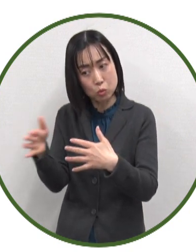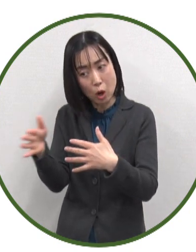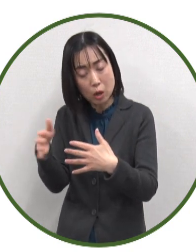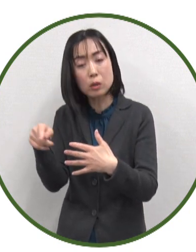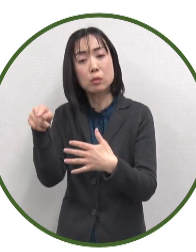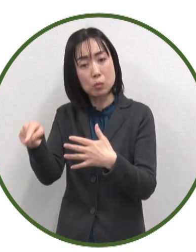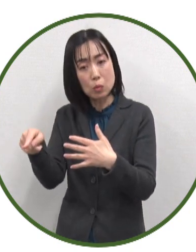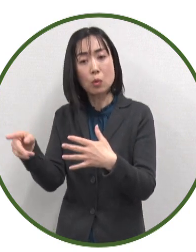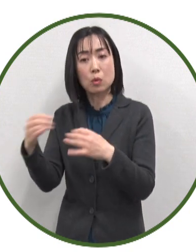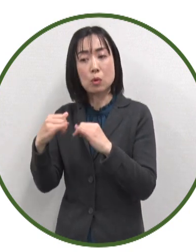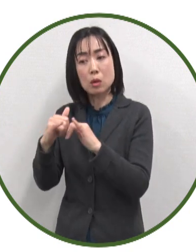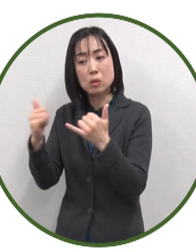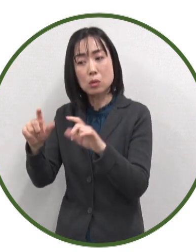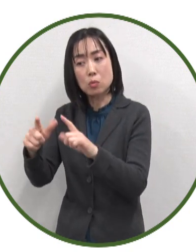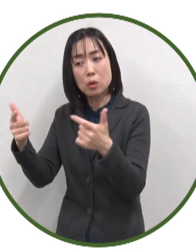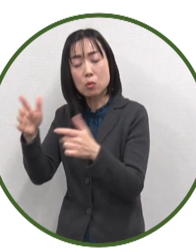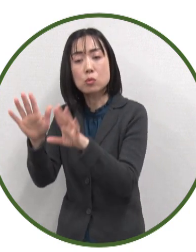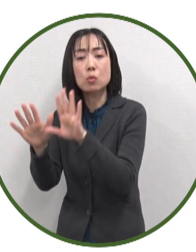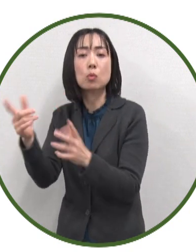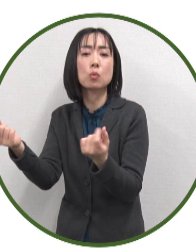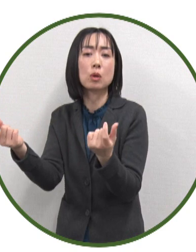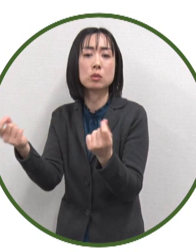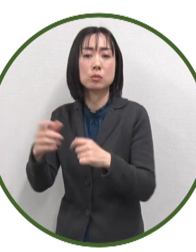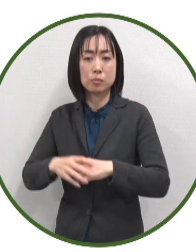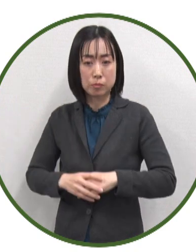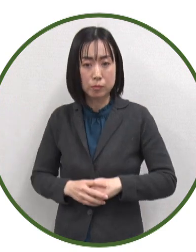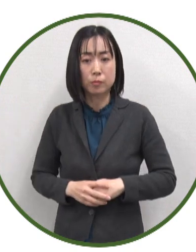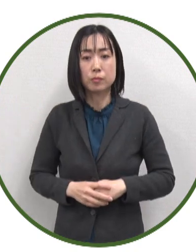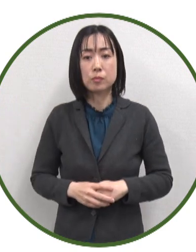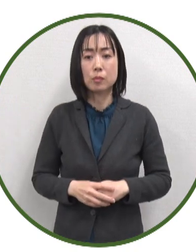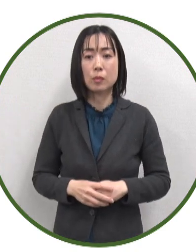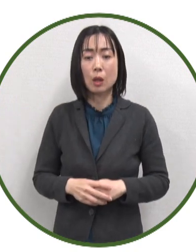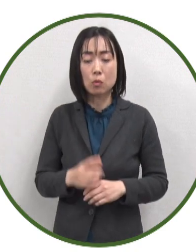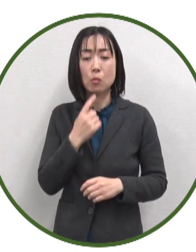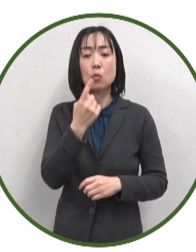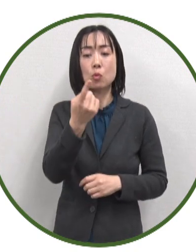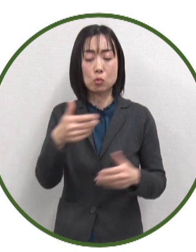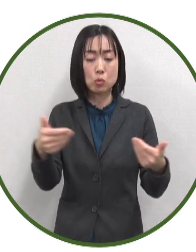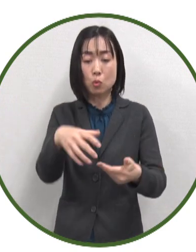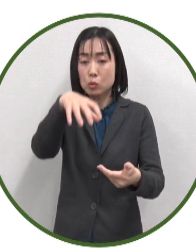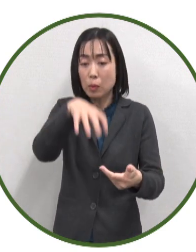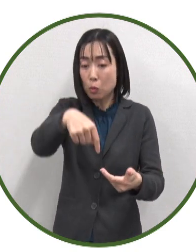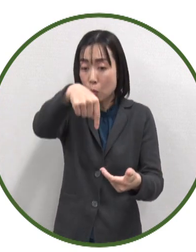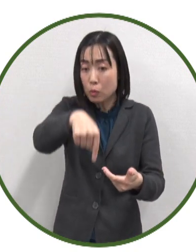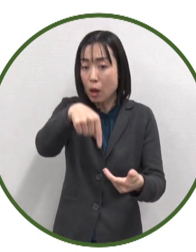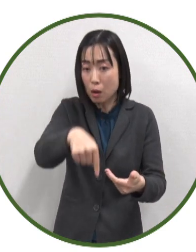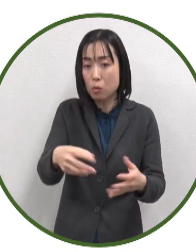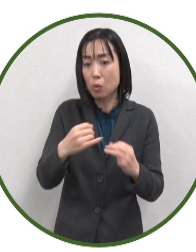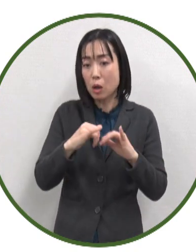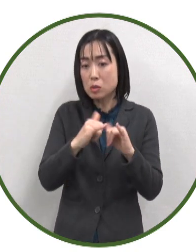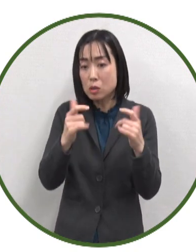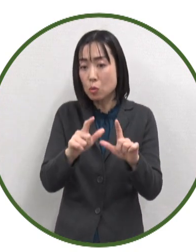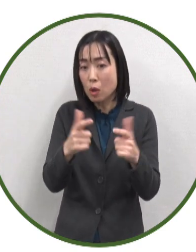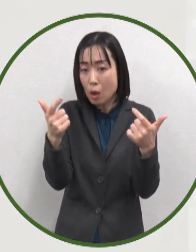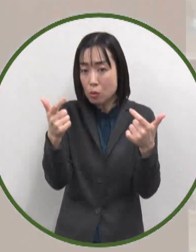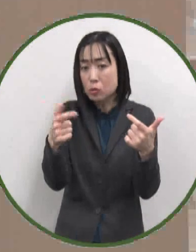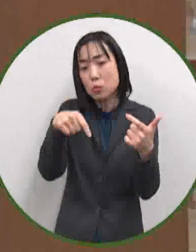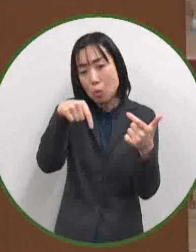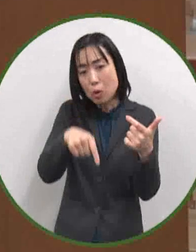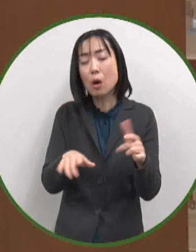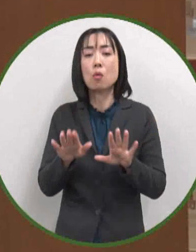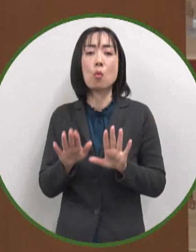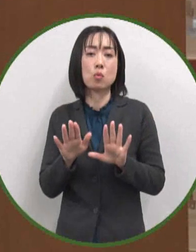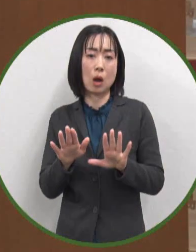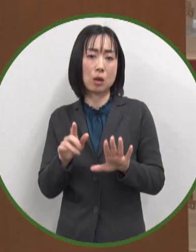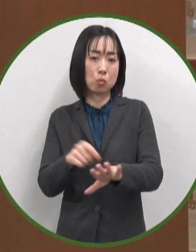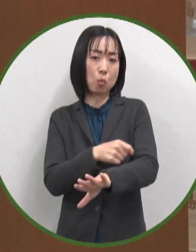た特徴であります。で同時に職場内での感染も増加をしています。でこれは今回の特徴です。